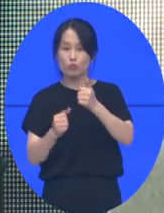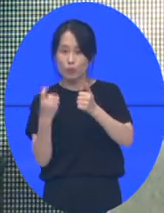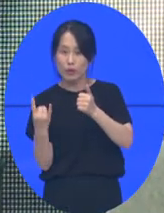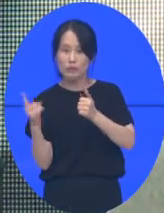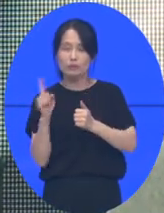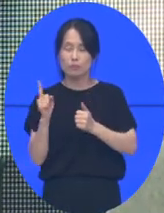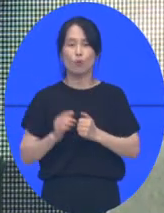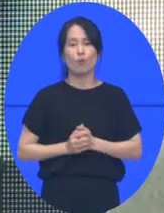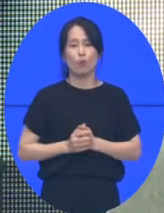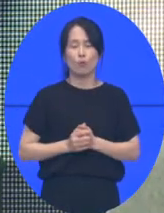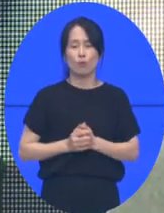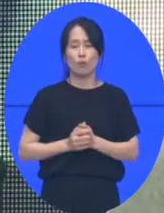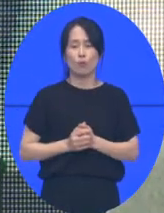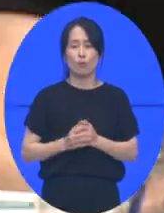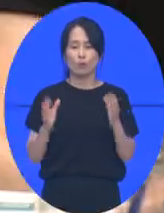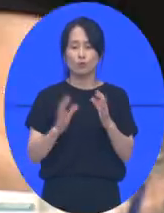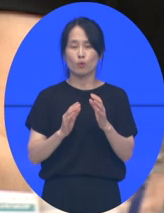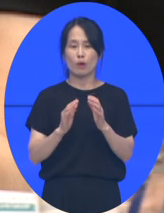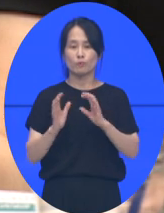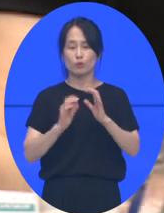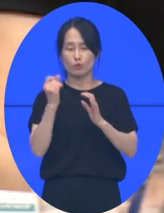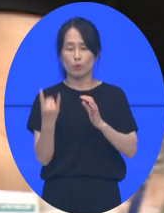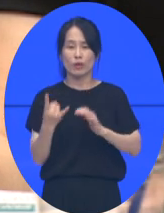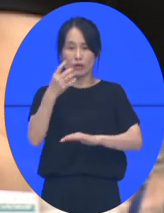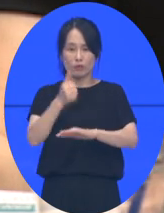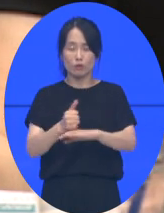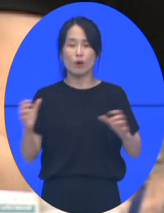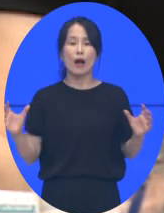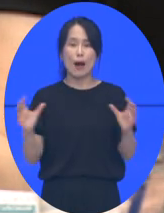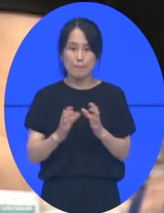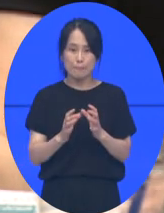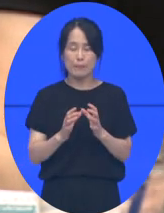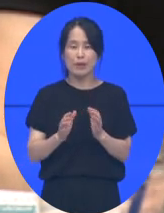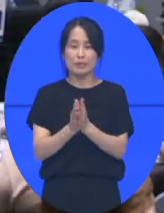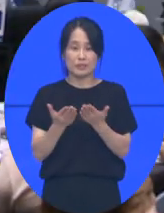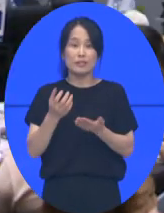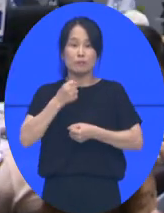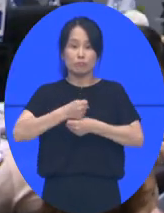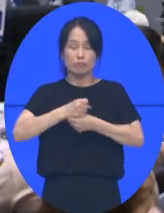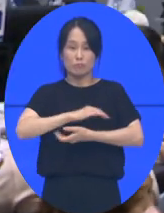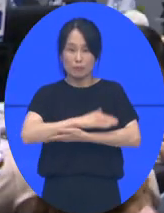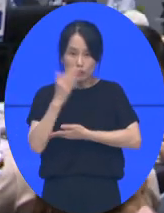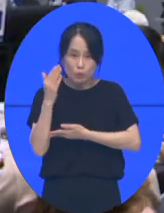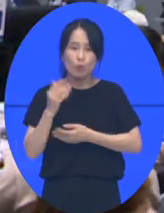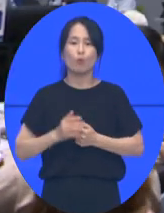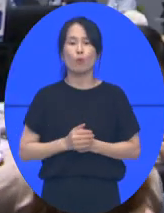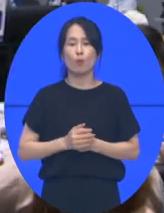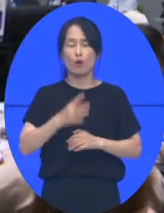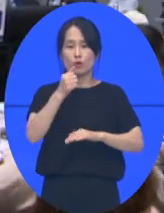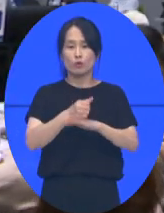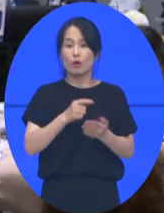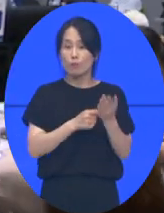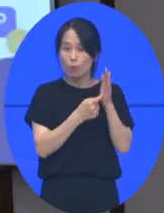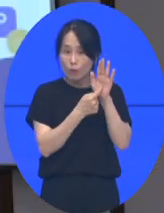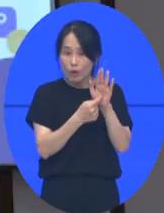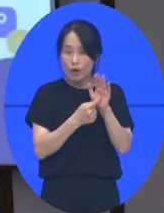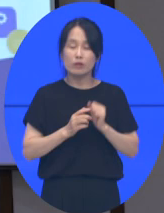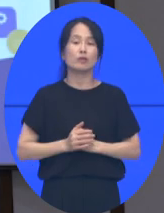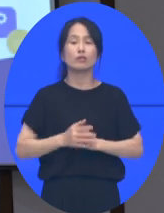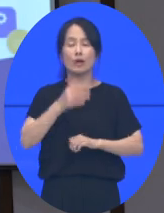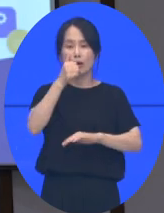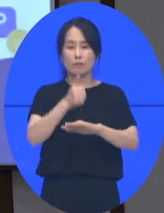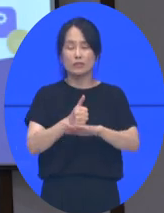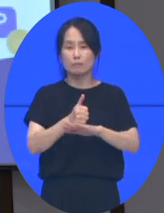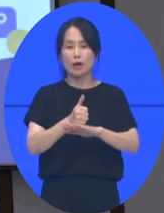권역별 수기토론회와 종합수기토론회의 결과를 종합해 백서를 발간하고 10월 중 결과 보고회를 열어 공론조사